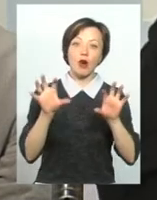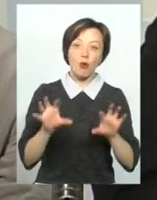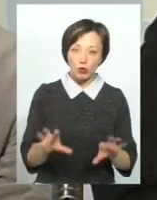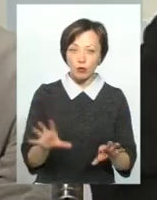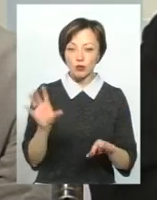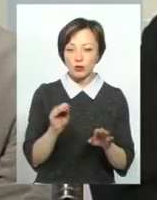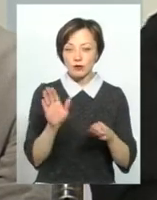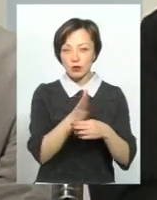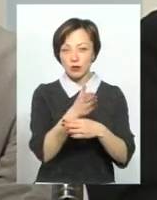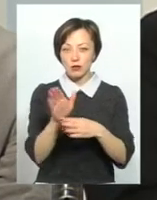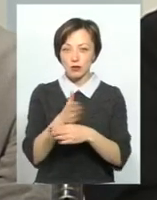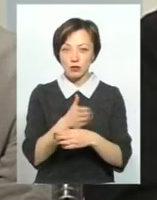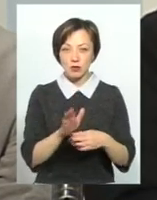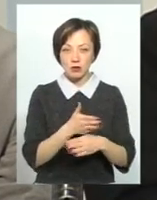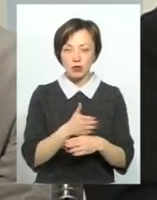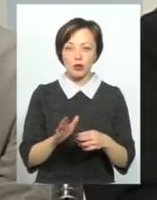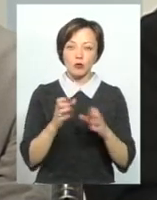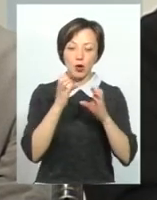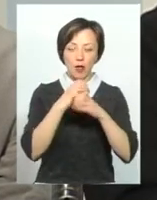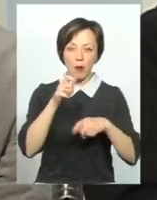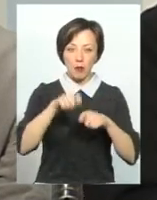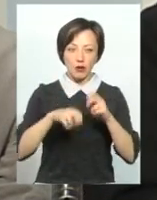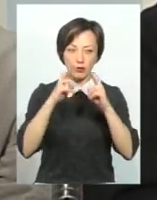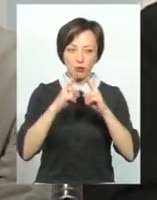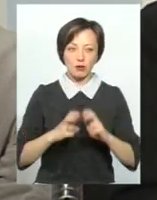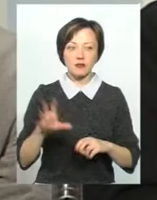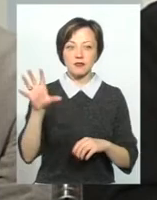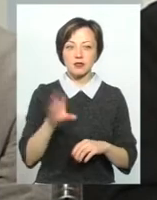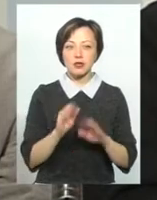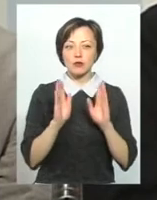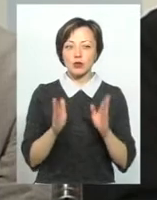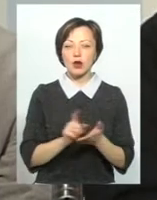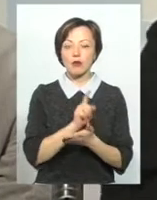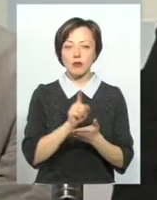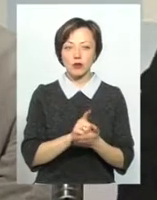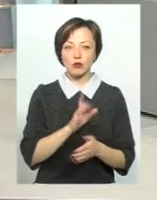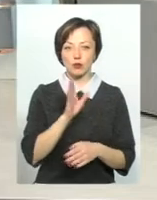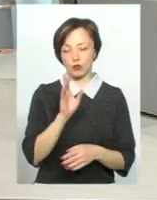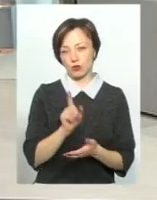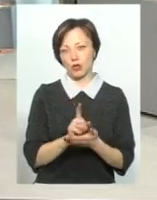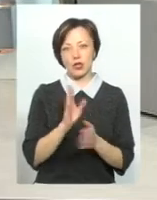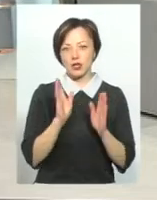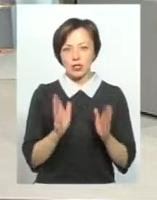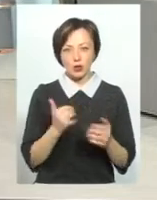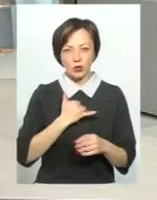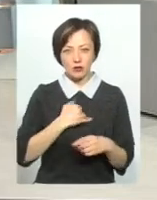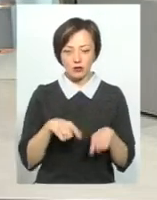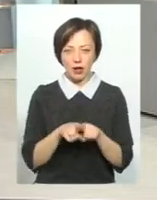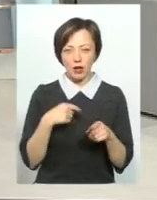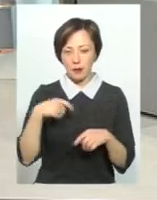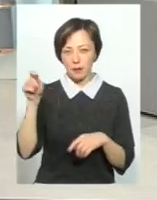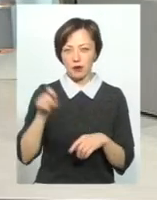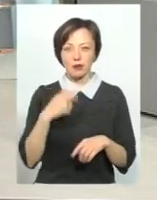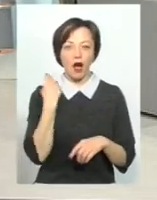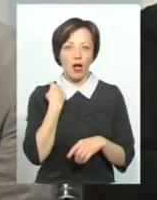все розложено пополам, будуть лабораторії, все буде так, як воно повинно. Ви не думаєте, що тільки в нас так? Я недавно приїхав